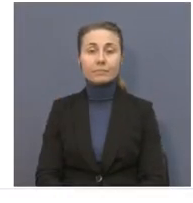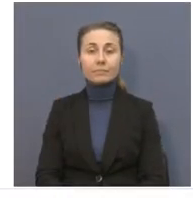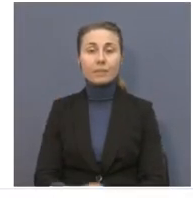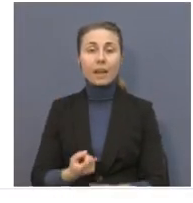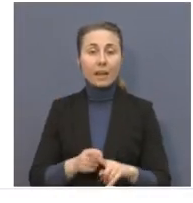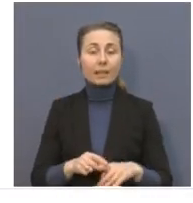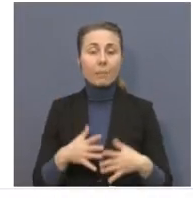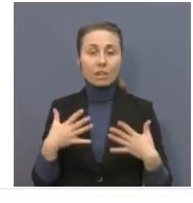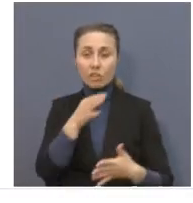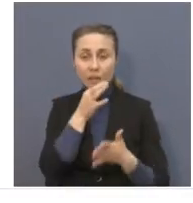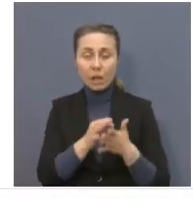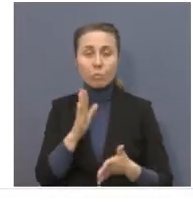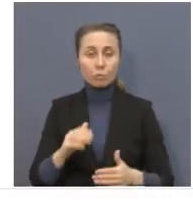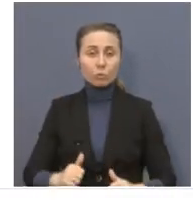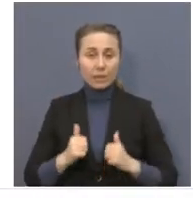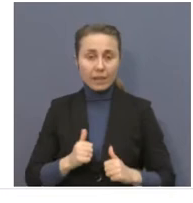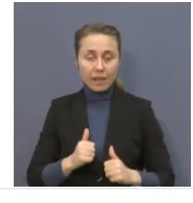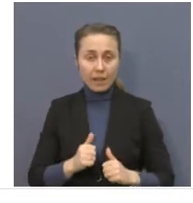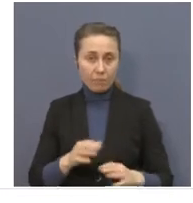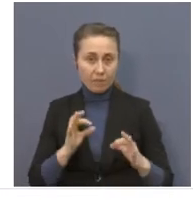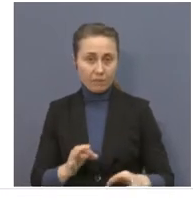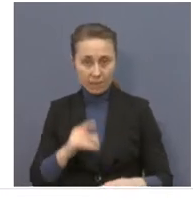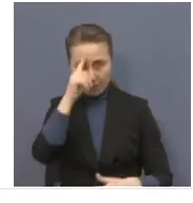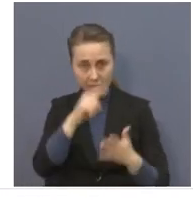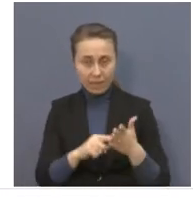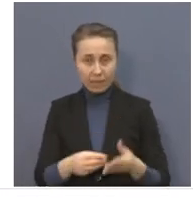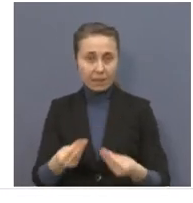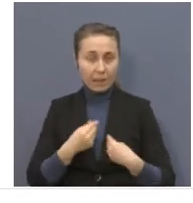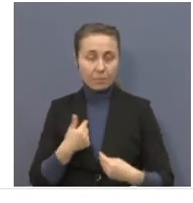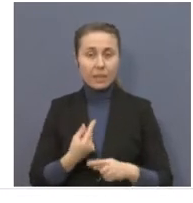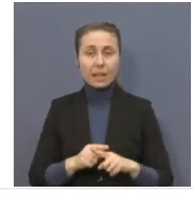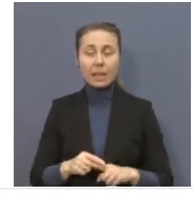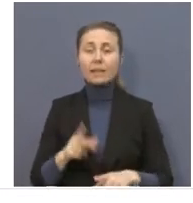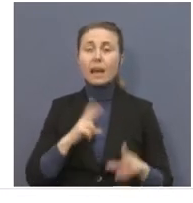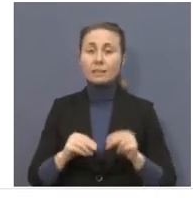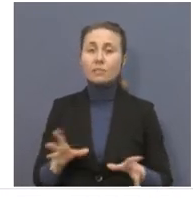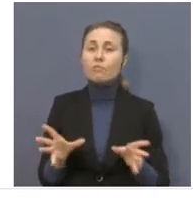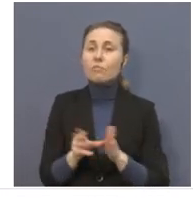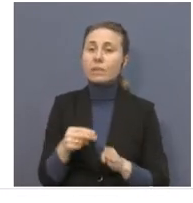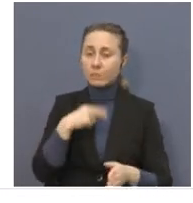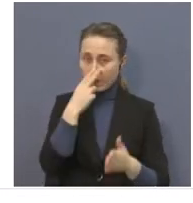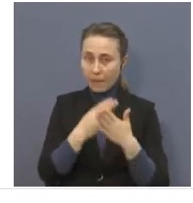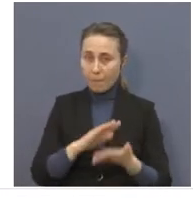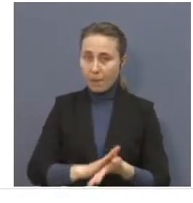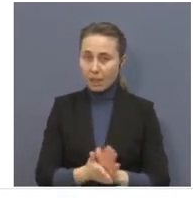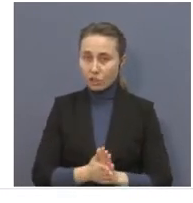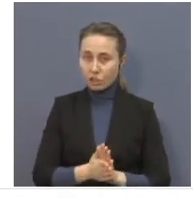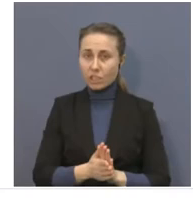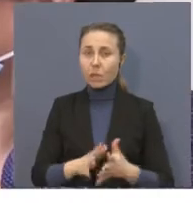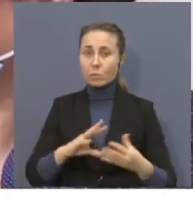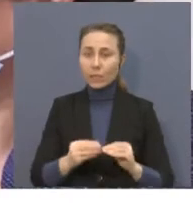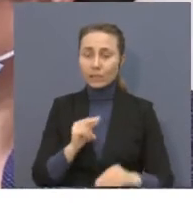Это большая ответственность. Буду стараться оправдать доверие, возложенное на меня. Надеюсь, вместе мы продемонстрируем положительные результаты